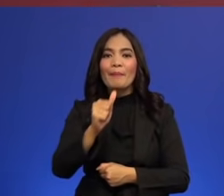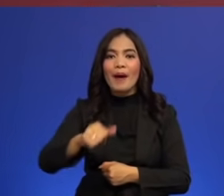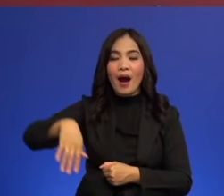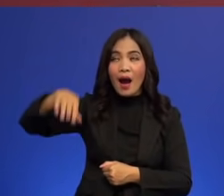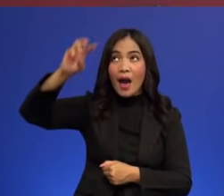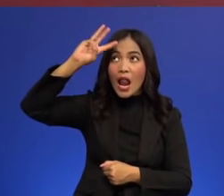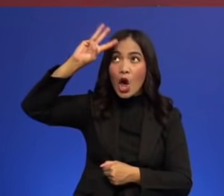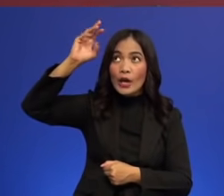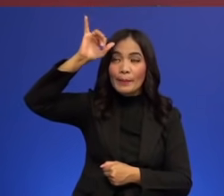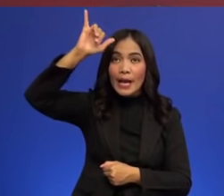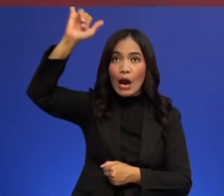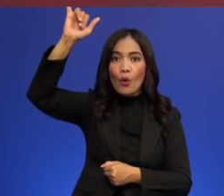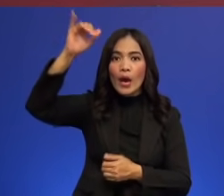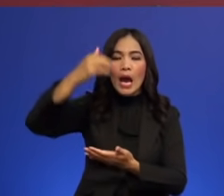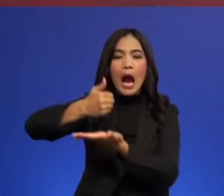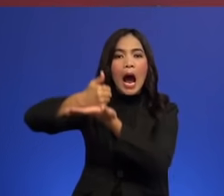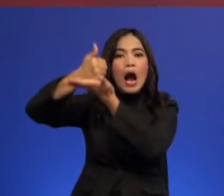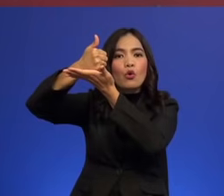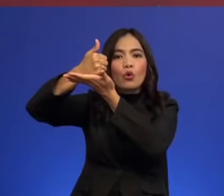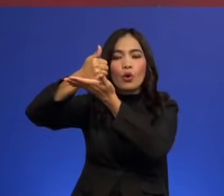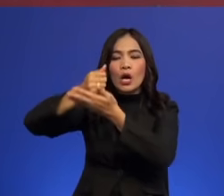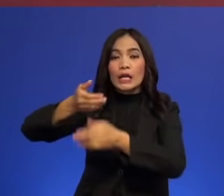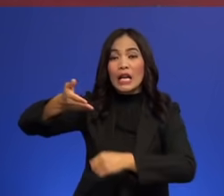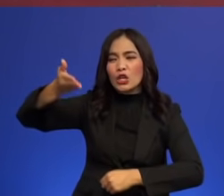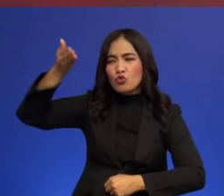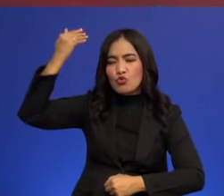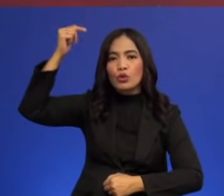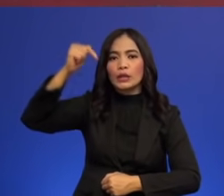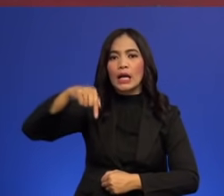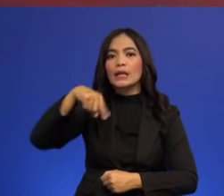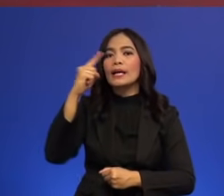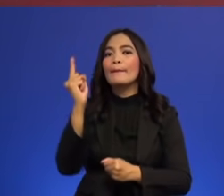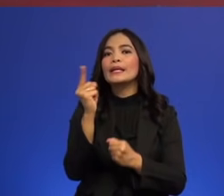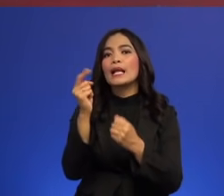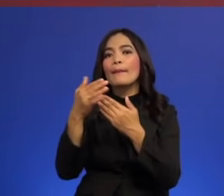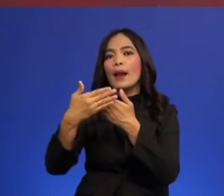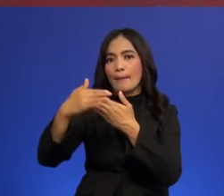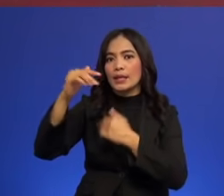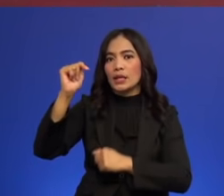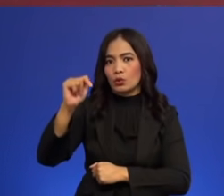Yahweh yang sudah ada dari kekal sampai kekal itu.